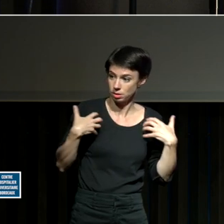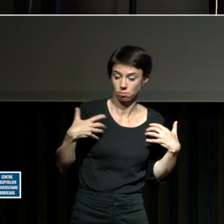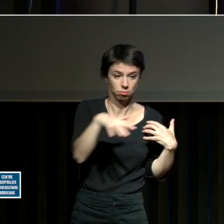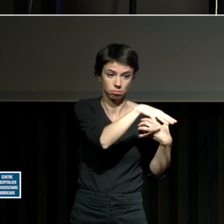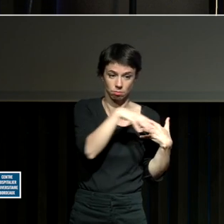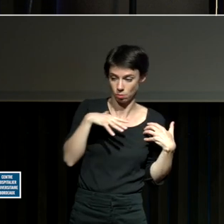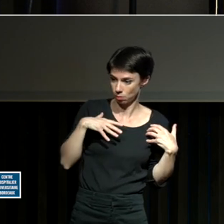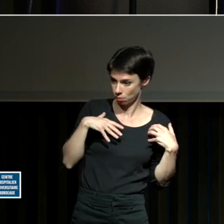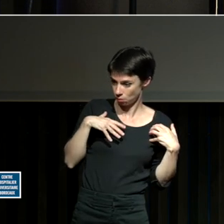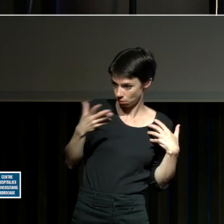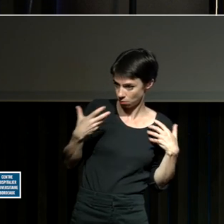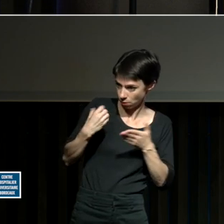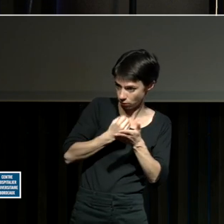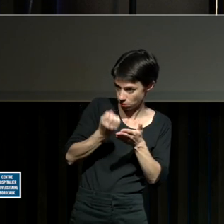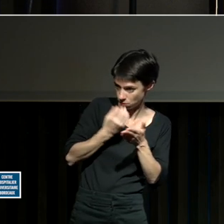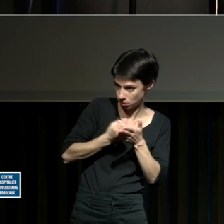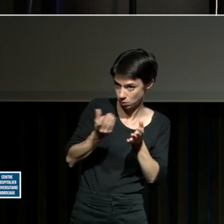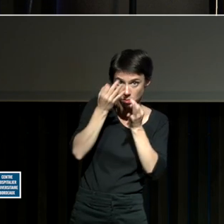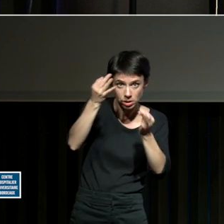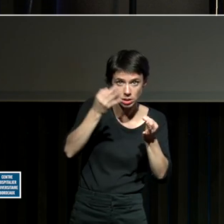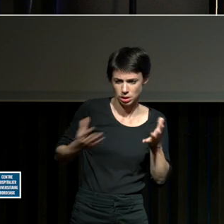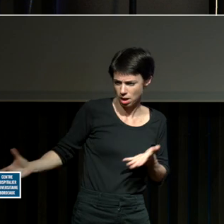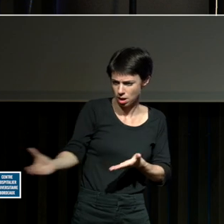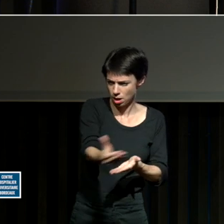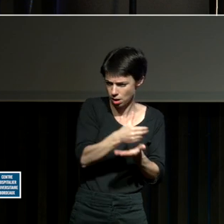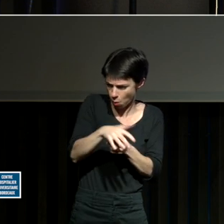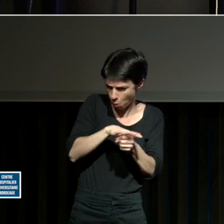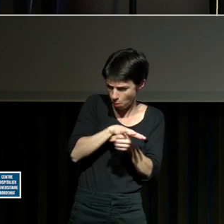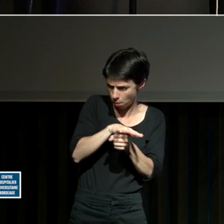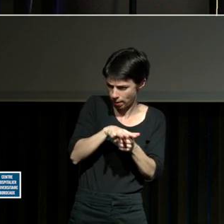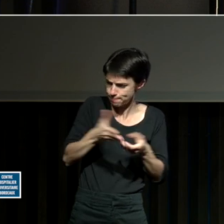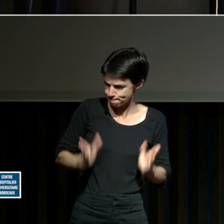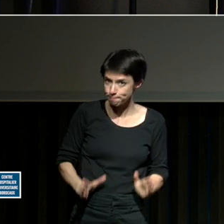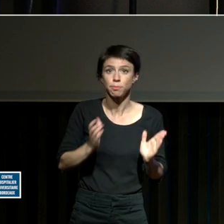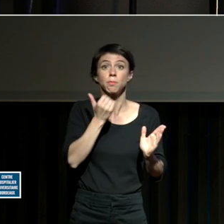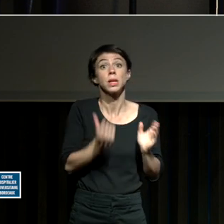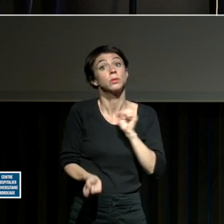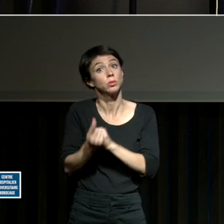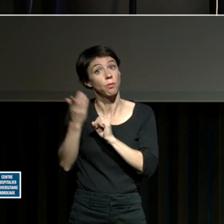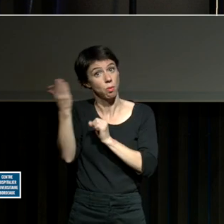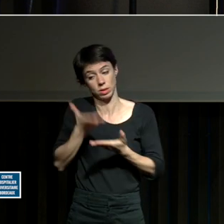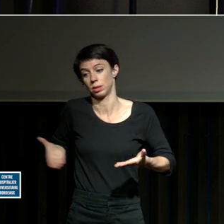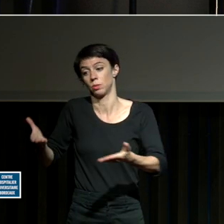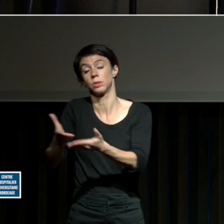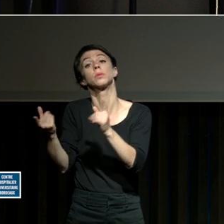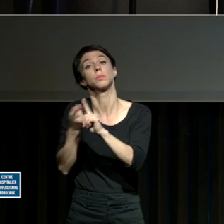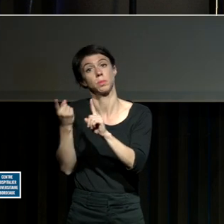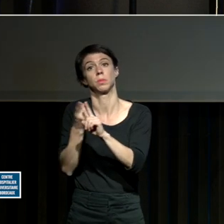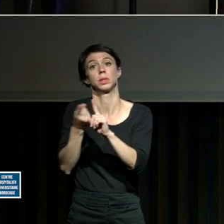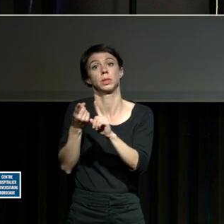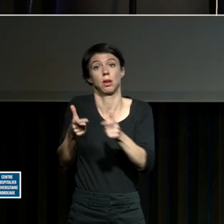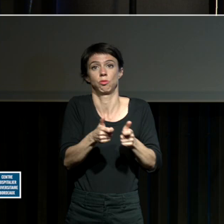suffisantes, hormis pour la question de l'addiction du jeu vidéo. Et comme je vous le précisais